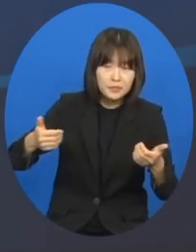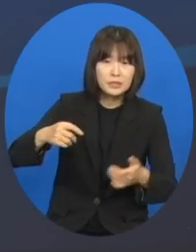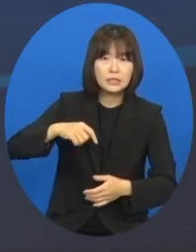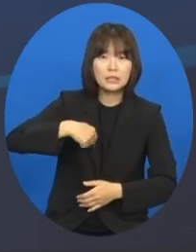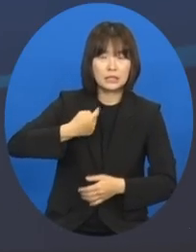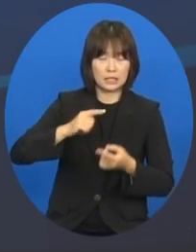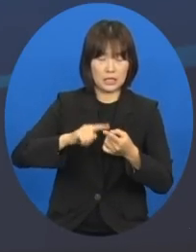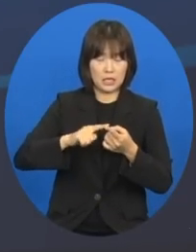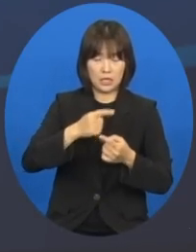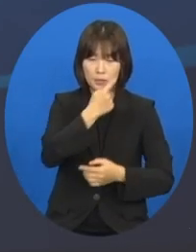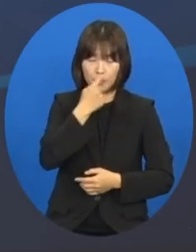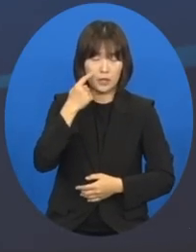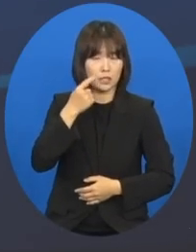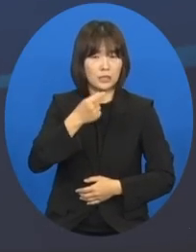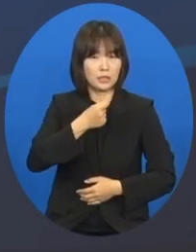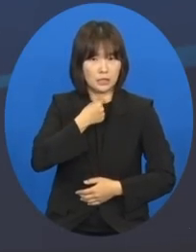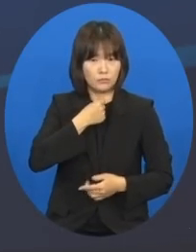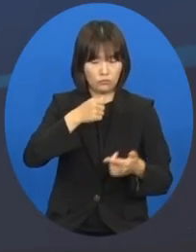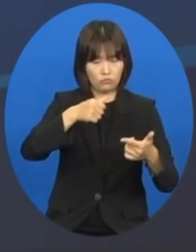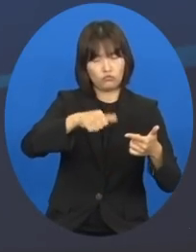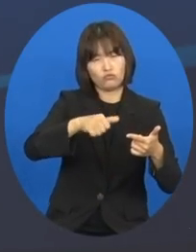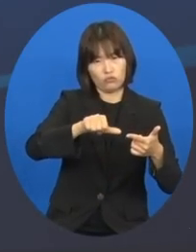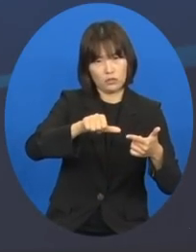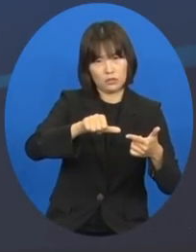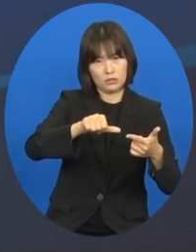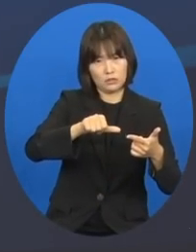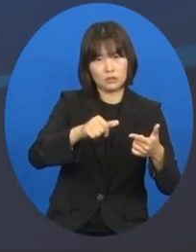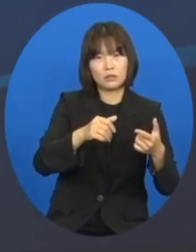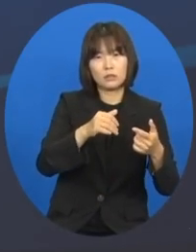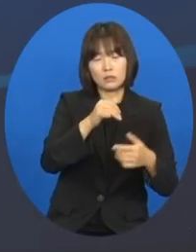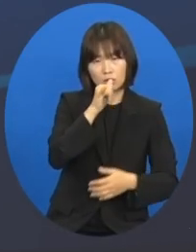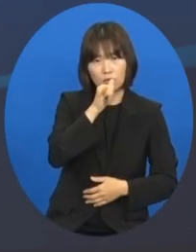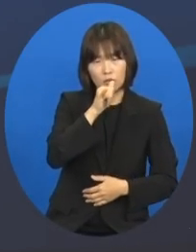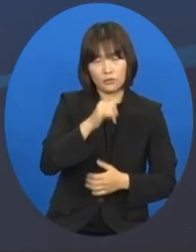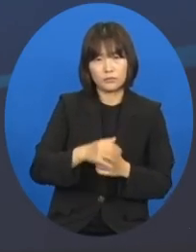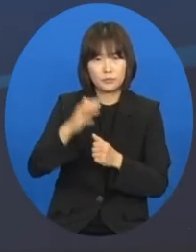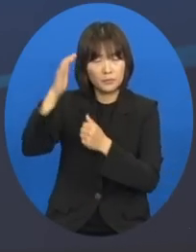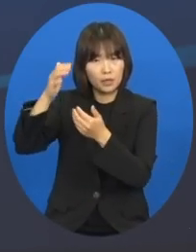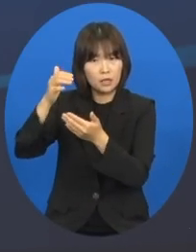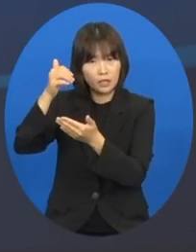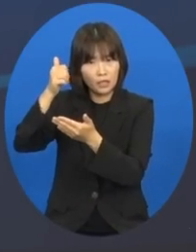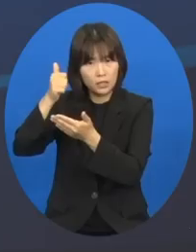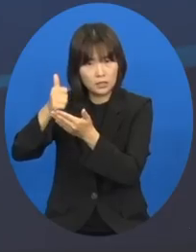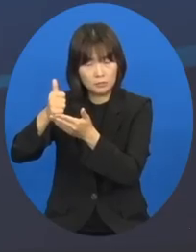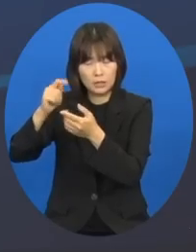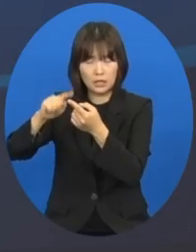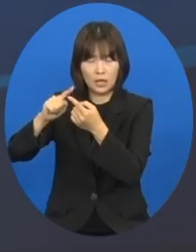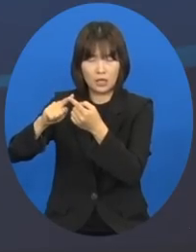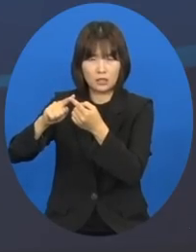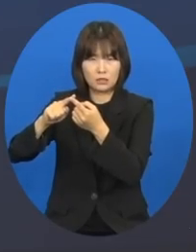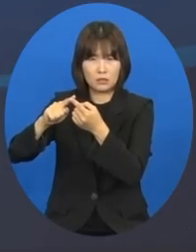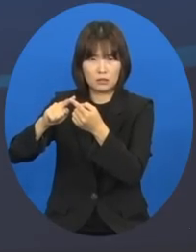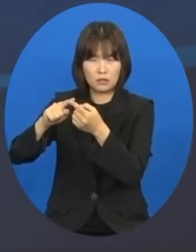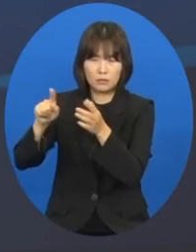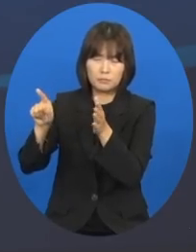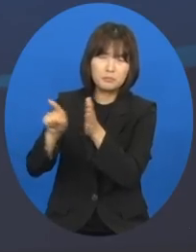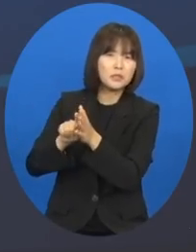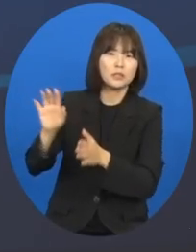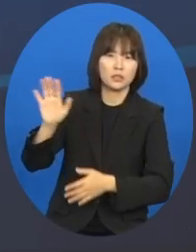싶어하는 둘째들이 있어요 하나님의 존재 신 존재 자체를 부정하고 나의